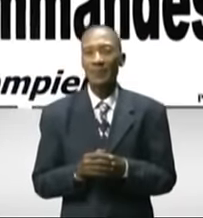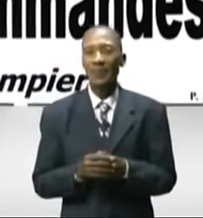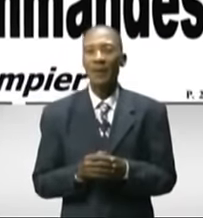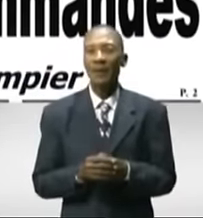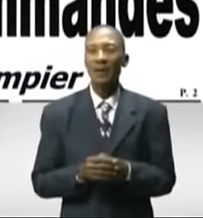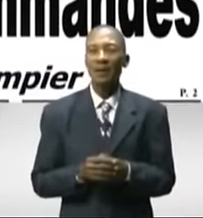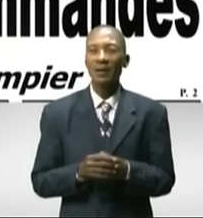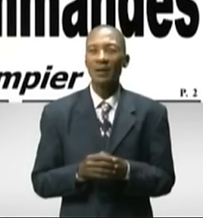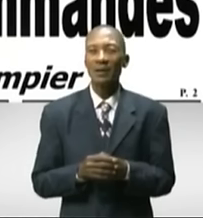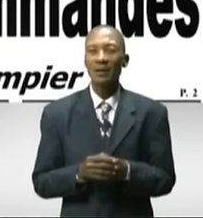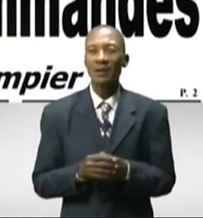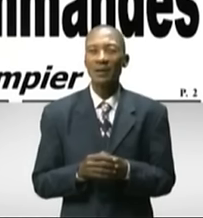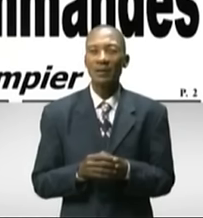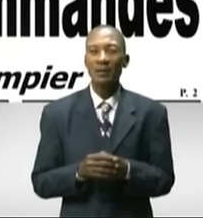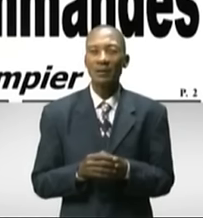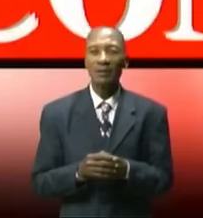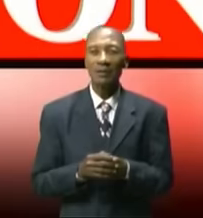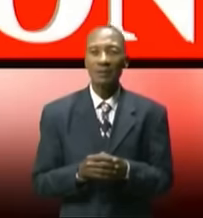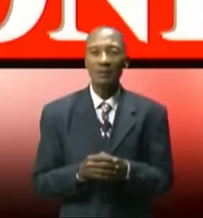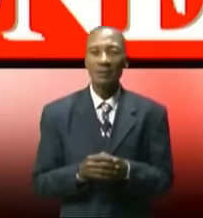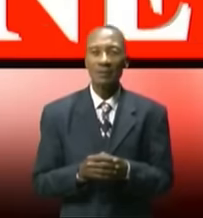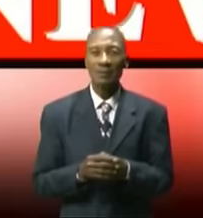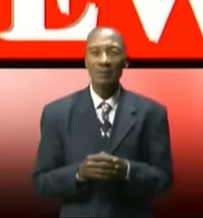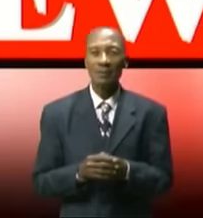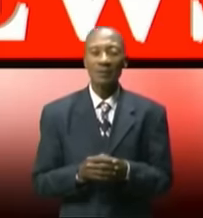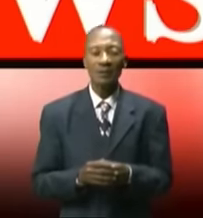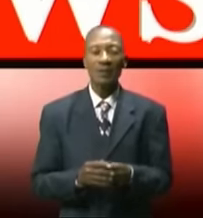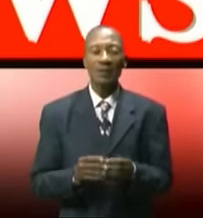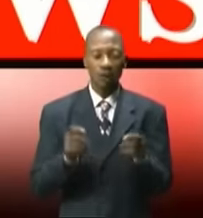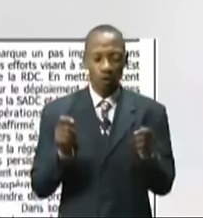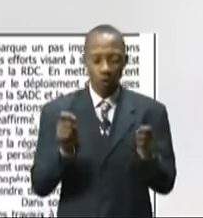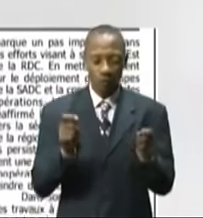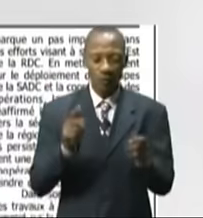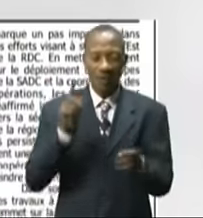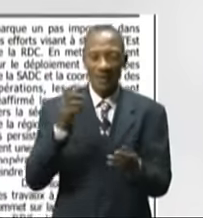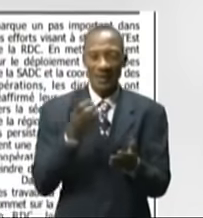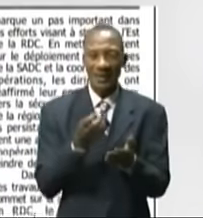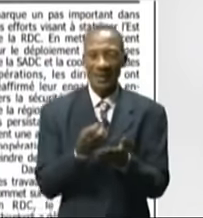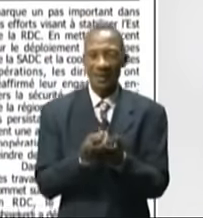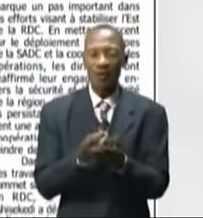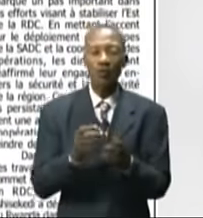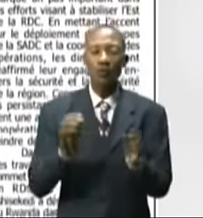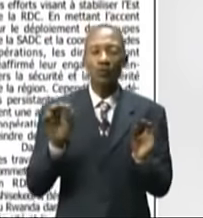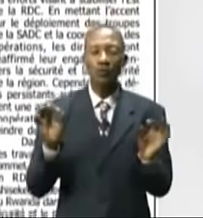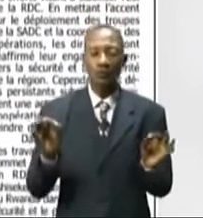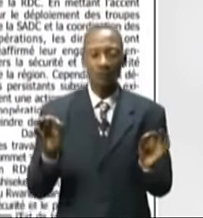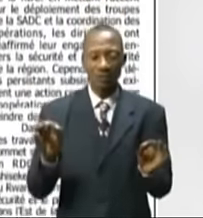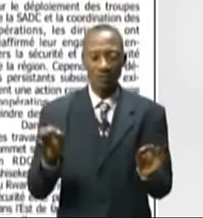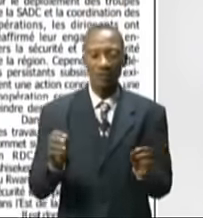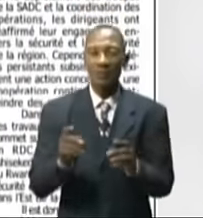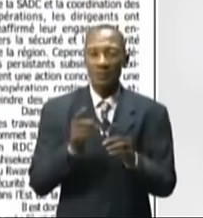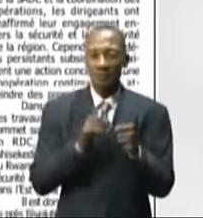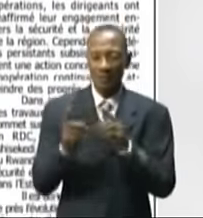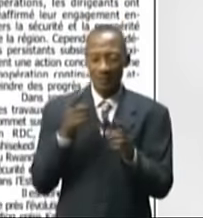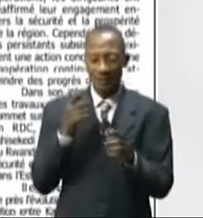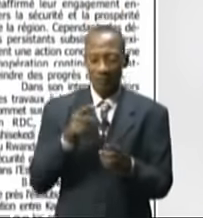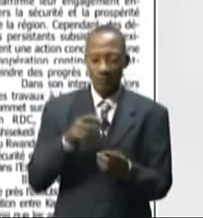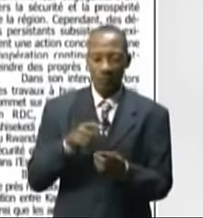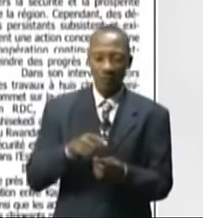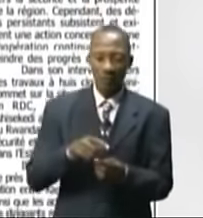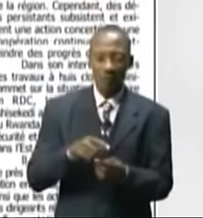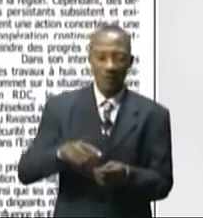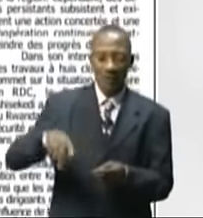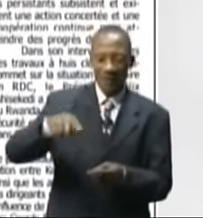et Ndayishimiye aux commandes, titre Echo News. Dans la région des Grands Lacs, une coalition se met en place